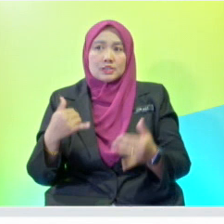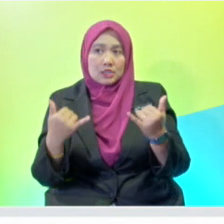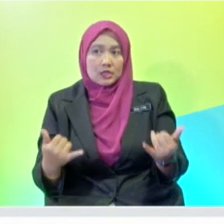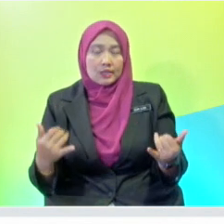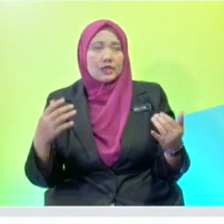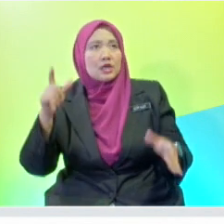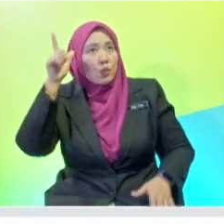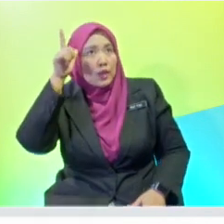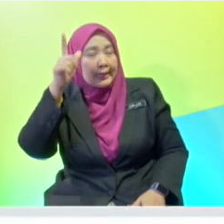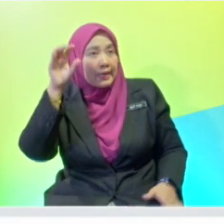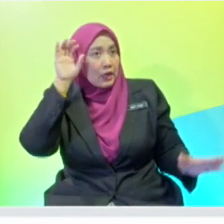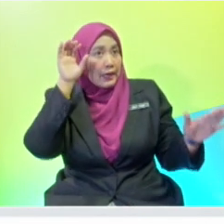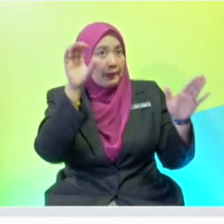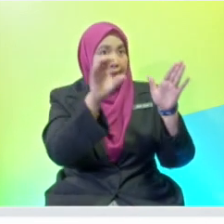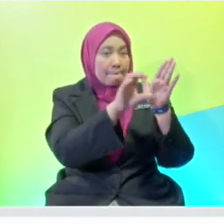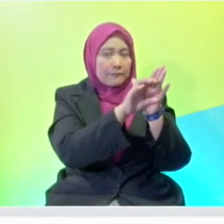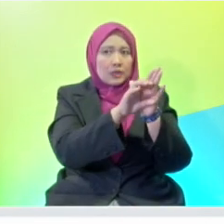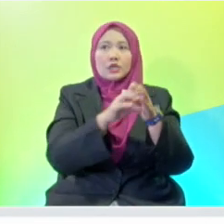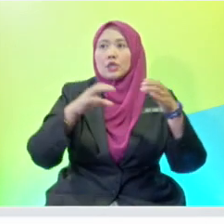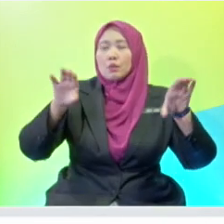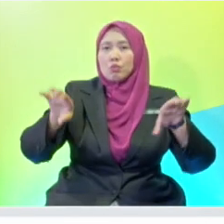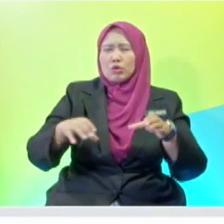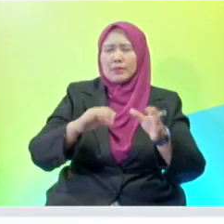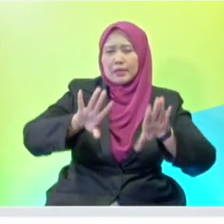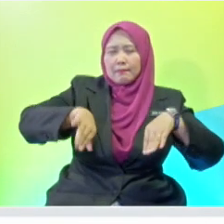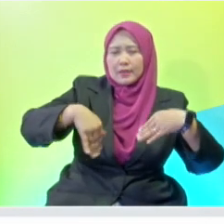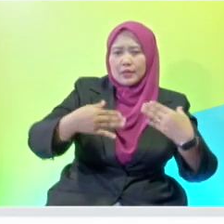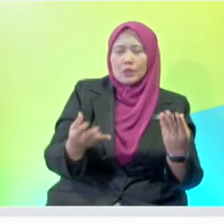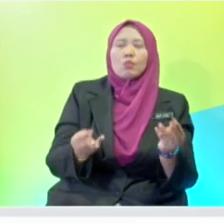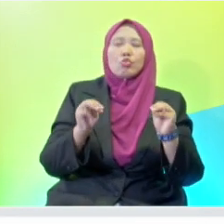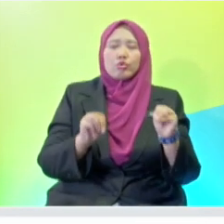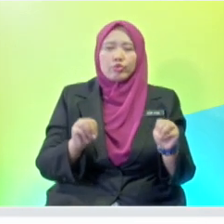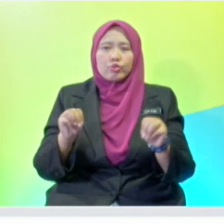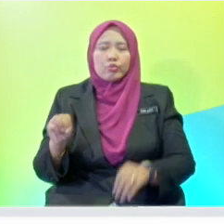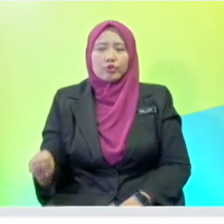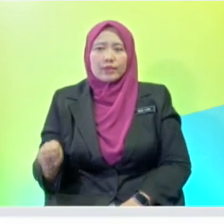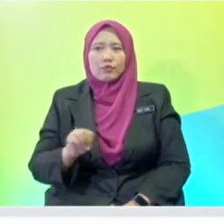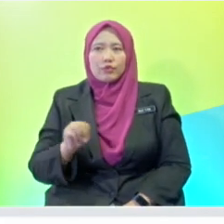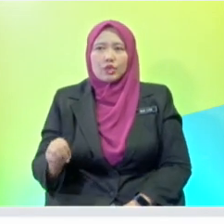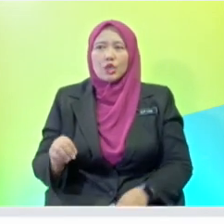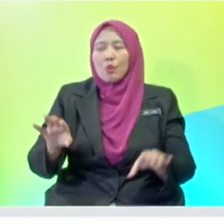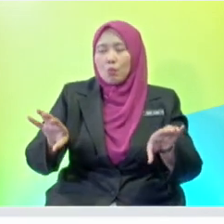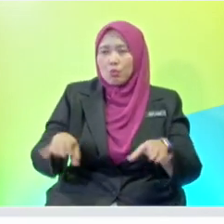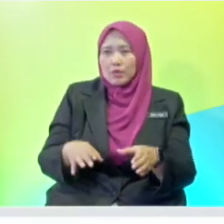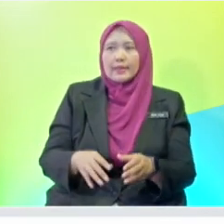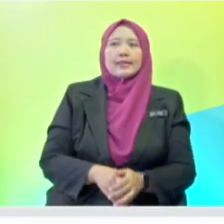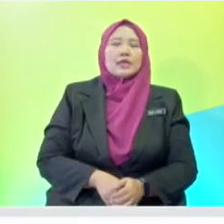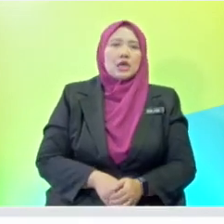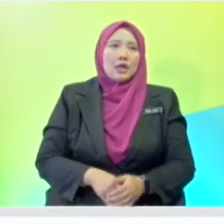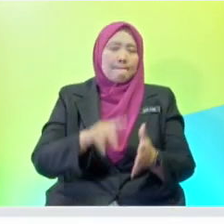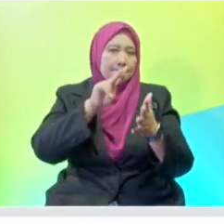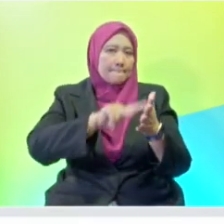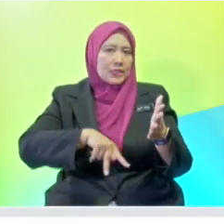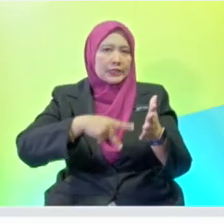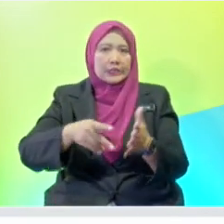menghasilkan peta konsep di dalam kelas dimana pembelajaran secara kolaboratif berlaku Oke